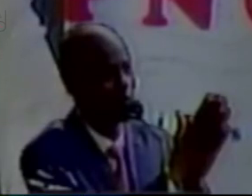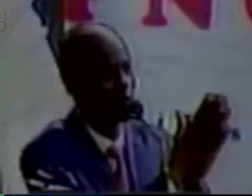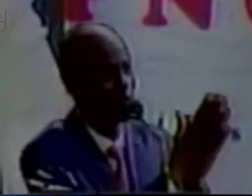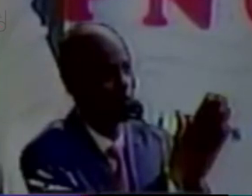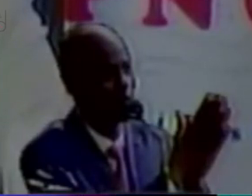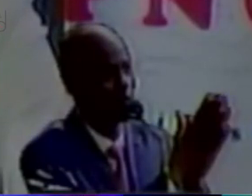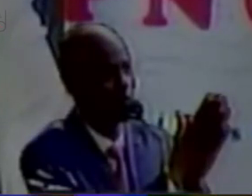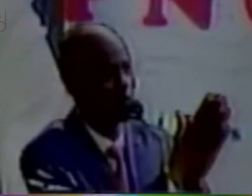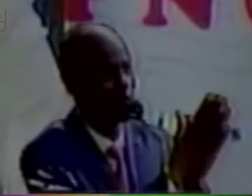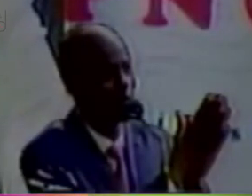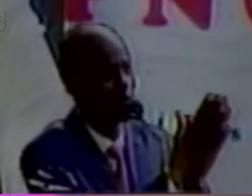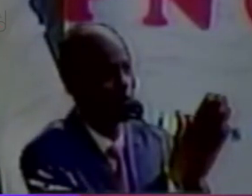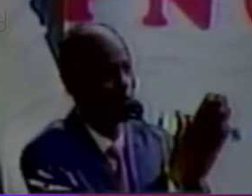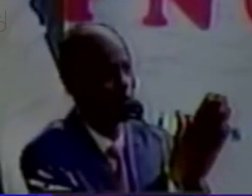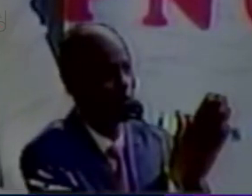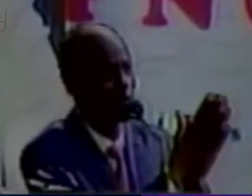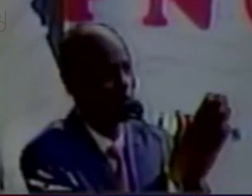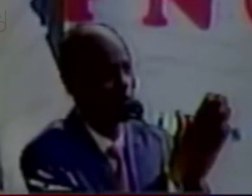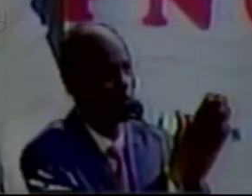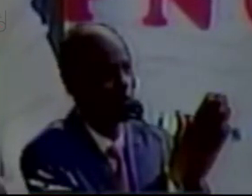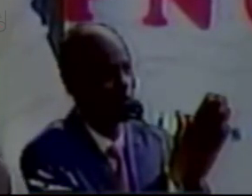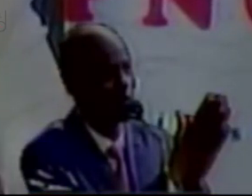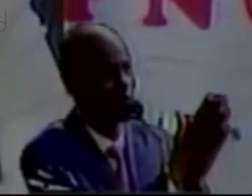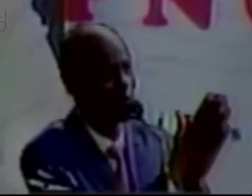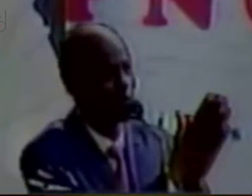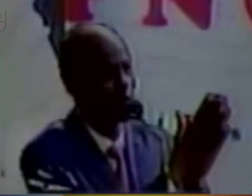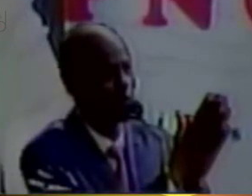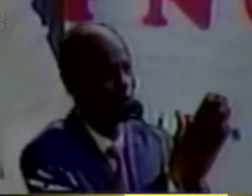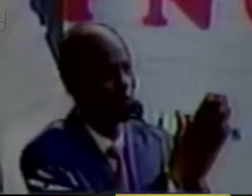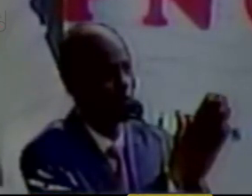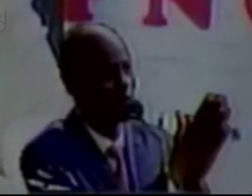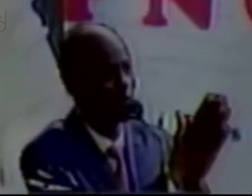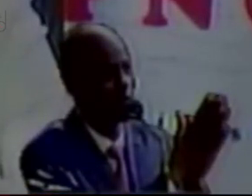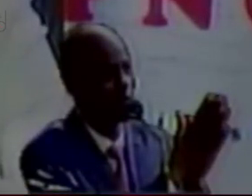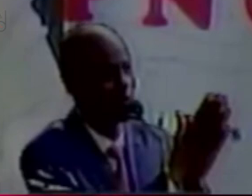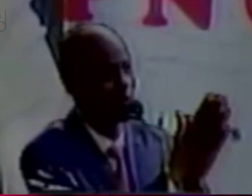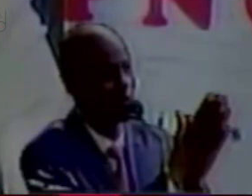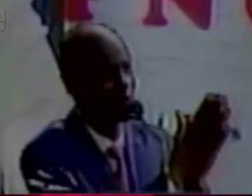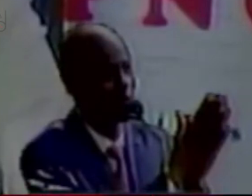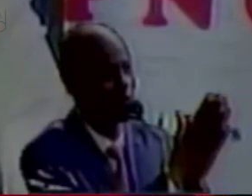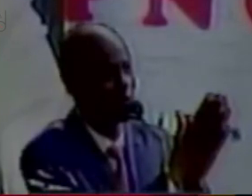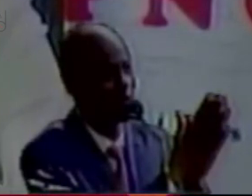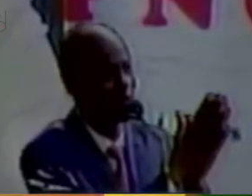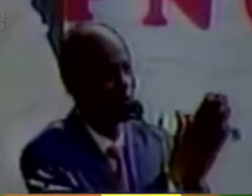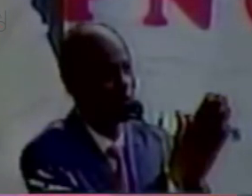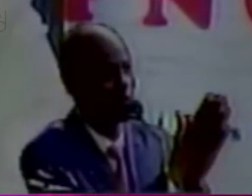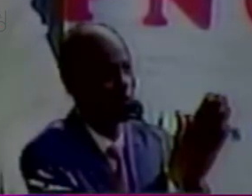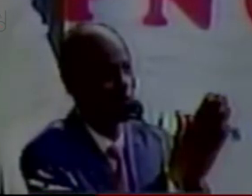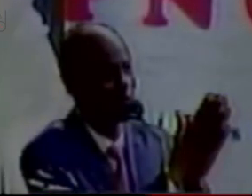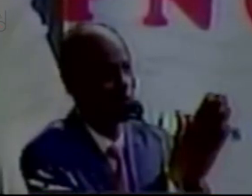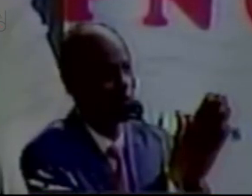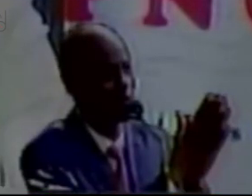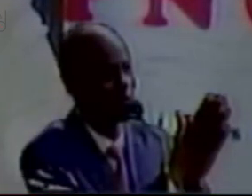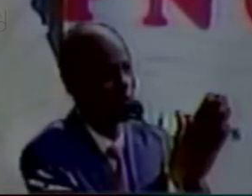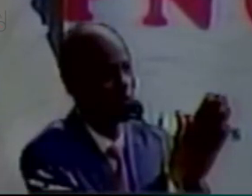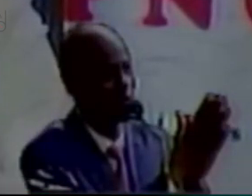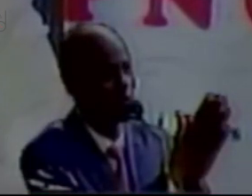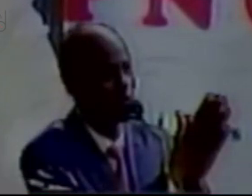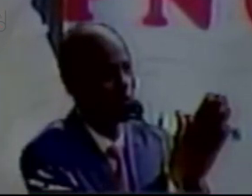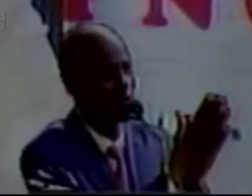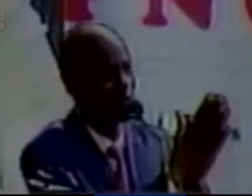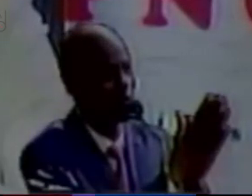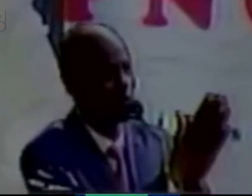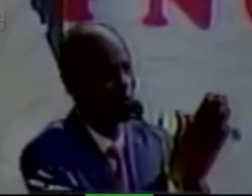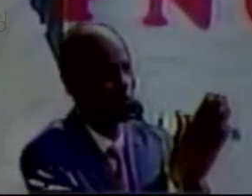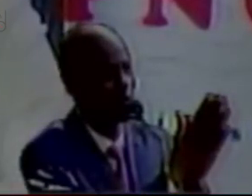mes monde ça me pas dit non rien peut-être tout bail qui a changé mais moi même l'aime taper installer m'a dit comment ça t'est fait moi vini accompagné